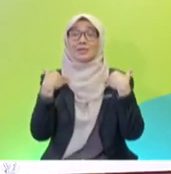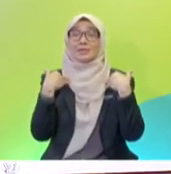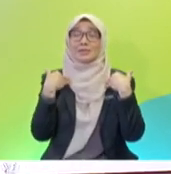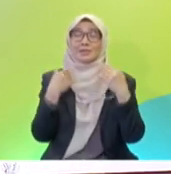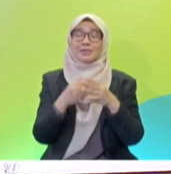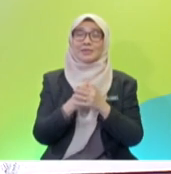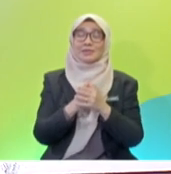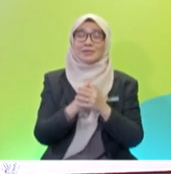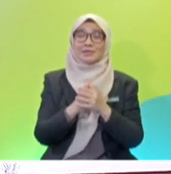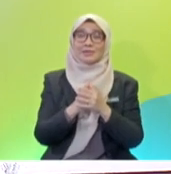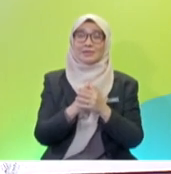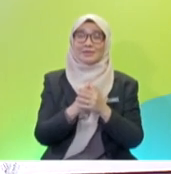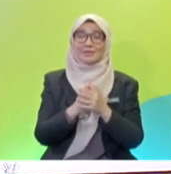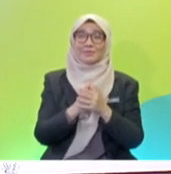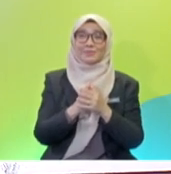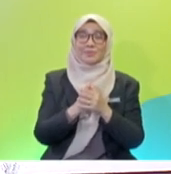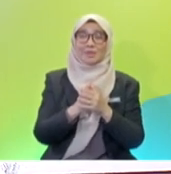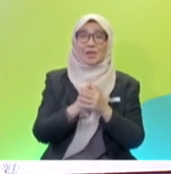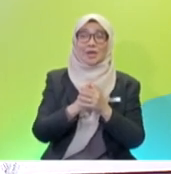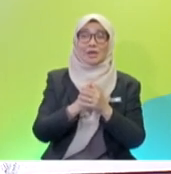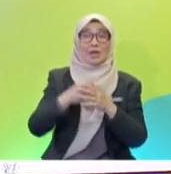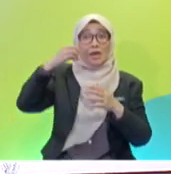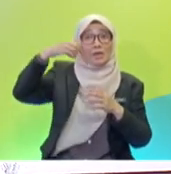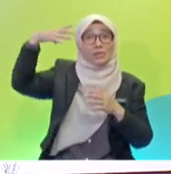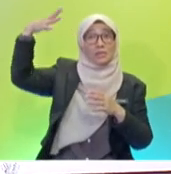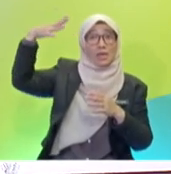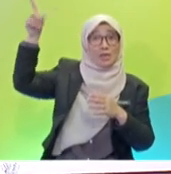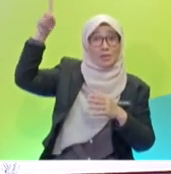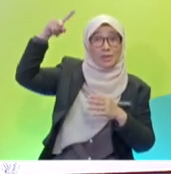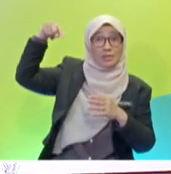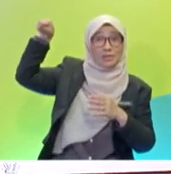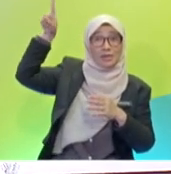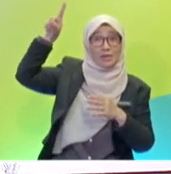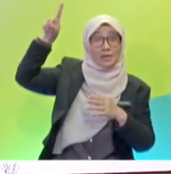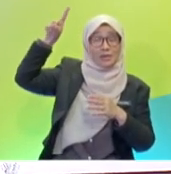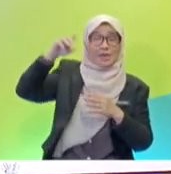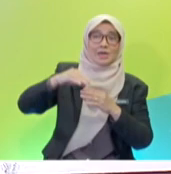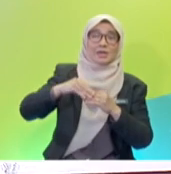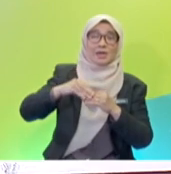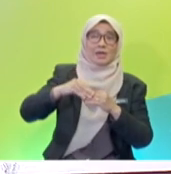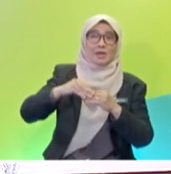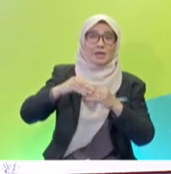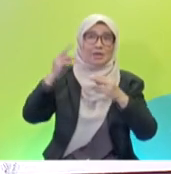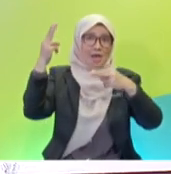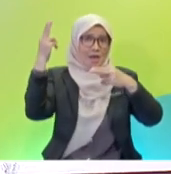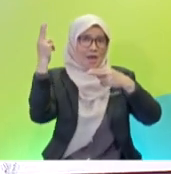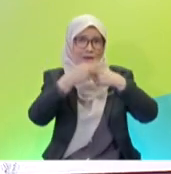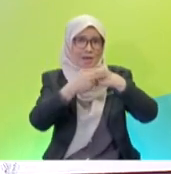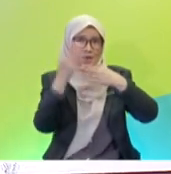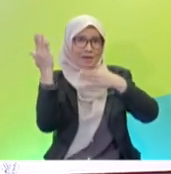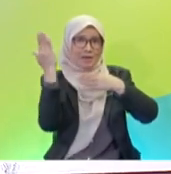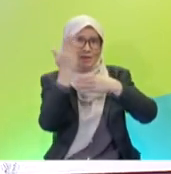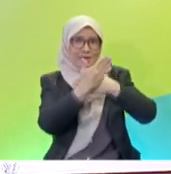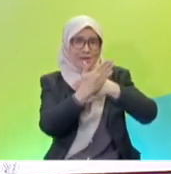ni cahaya matahari dihalang oleh badan kita. Cahaya matahari dihalang oleh badan kita, maka akan